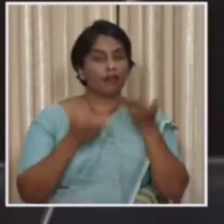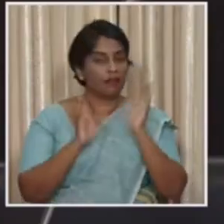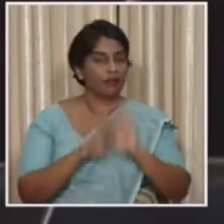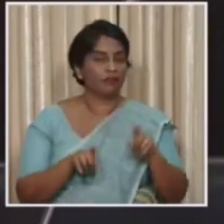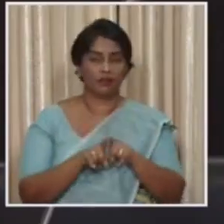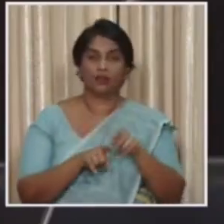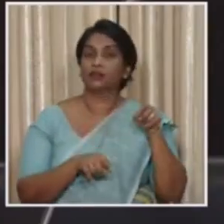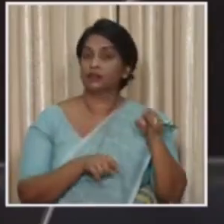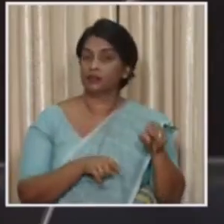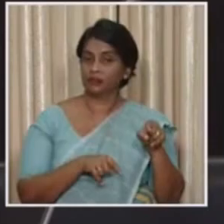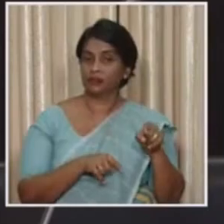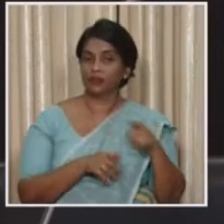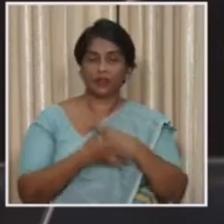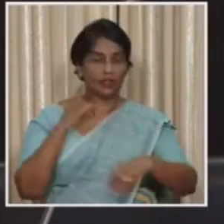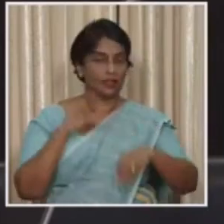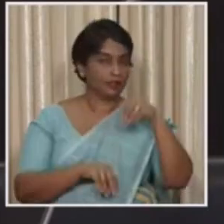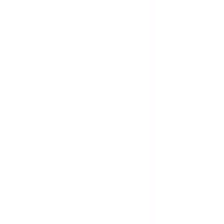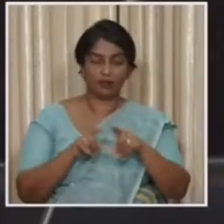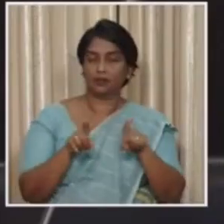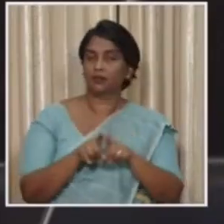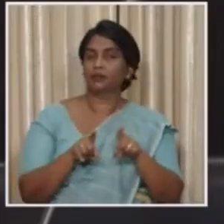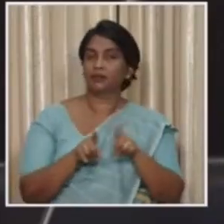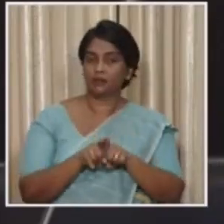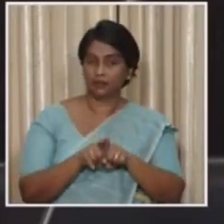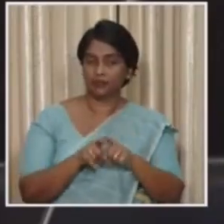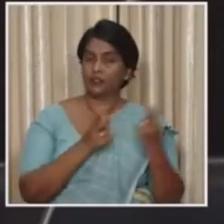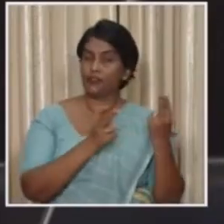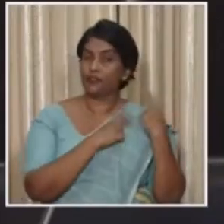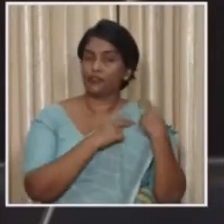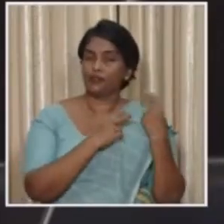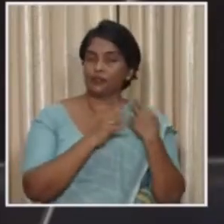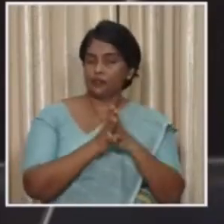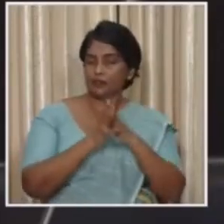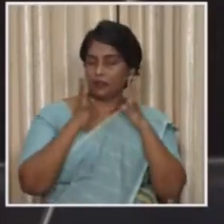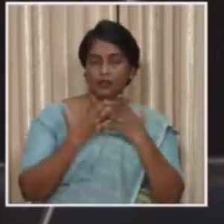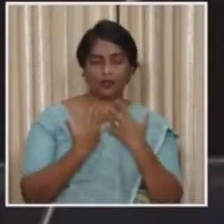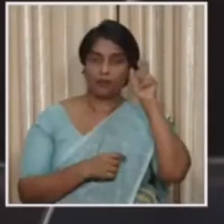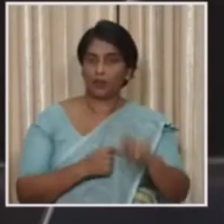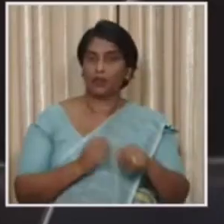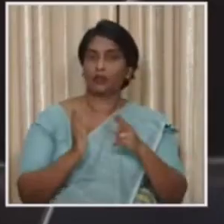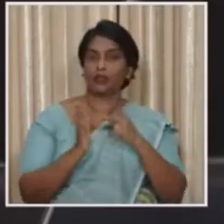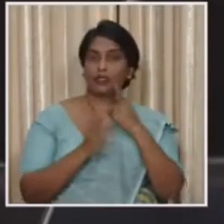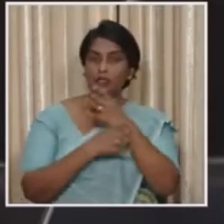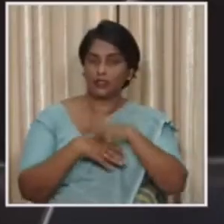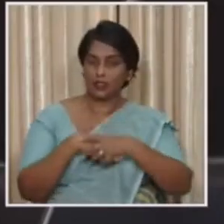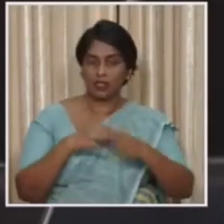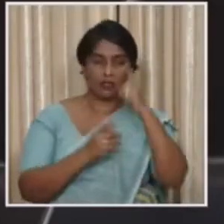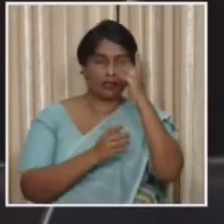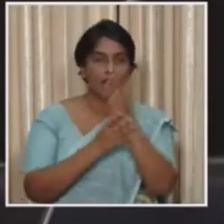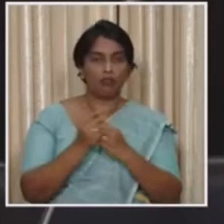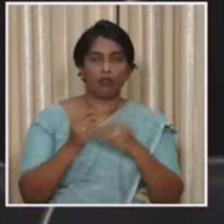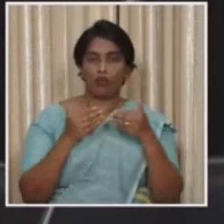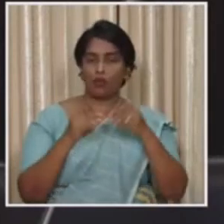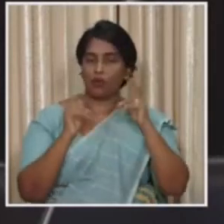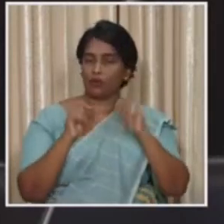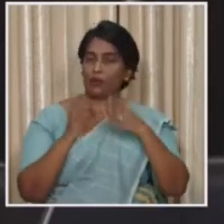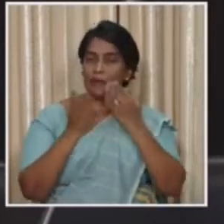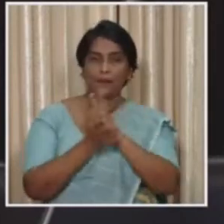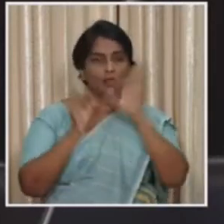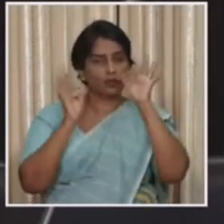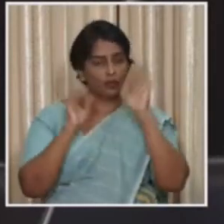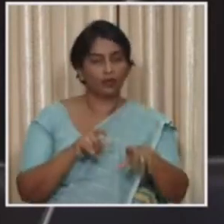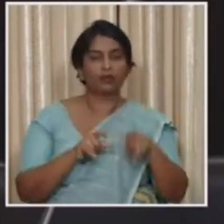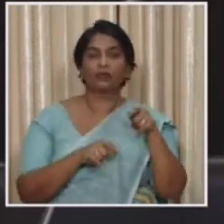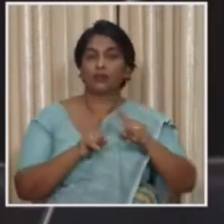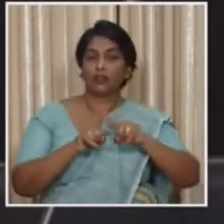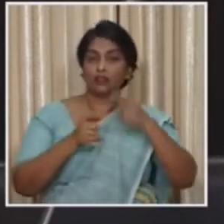ரீதியான அதிகமான பதவிகளை வகித்தவர் இனமத பேதங்களுக்கு அப்பால் பழகுகின்ற ஒருவர் தமிழ் மொழியிலே சரளமாக பேசுகின்ற ஒருவராக